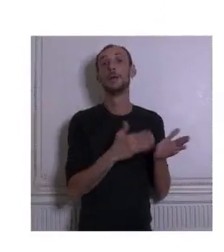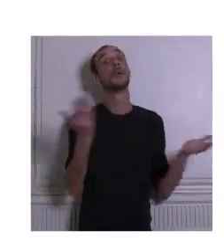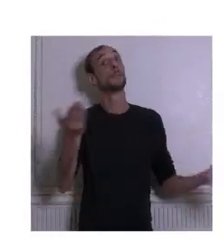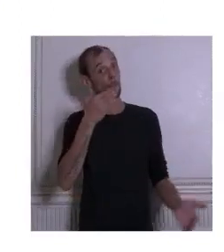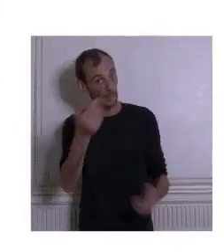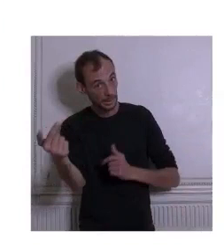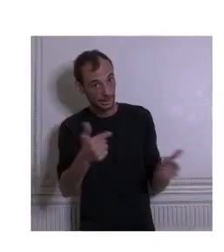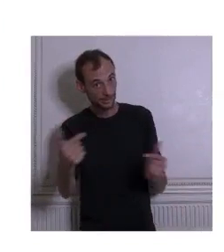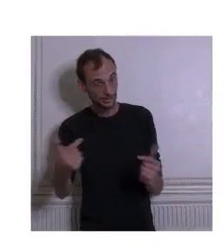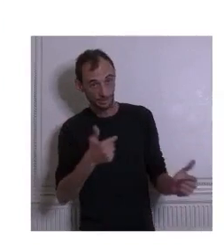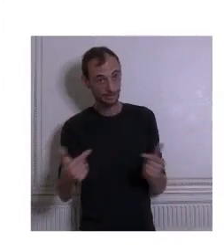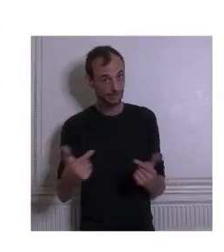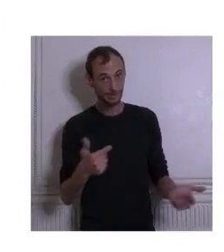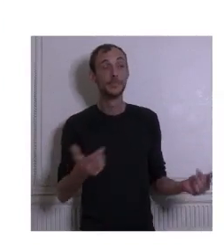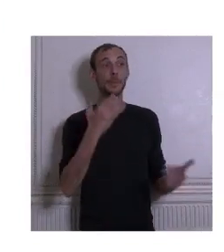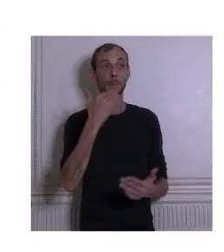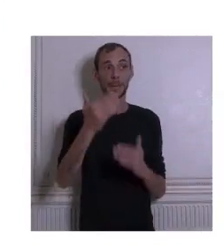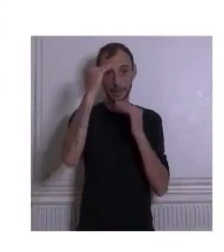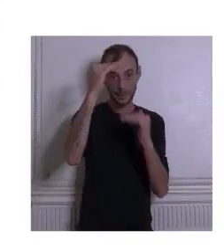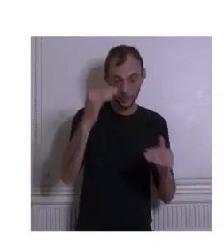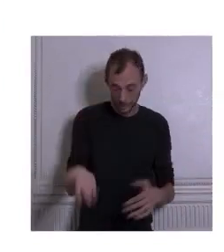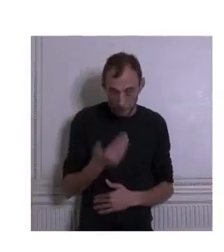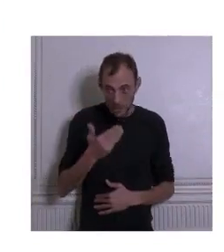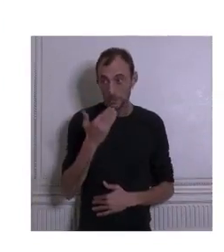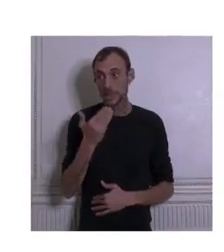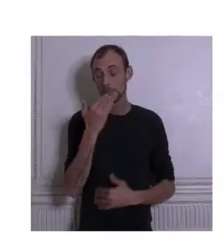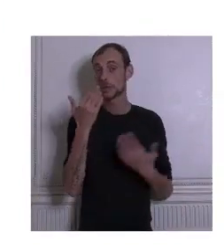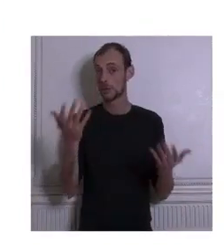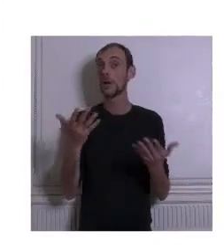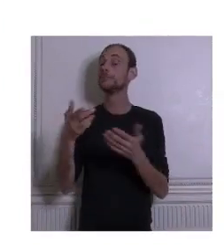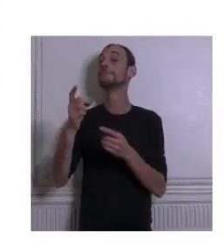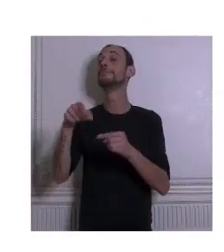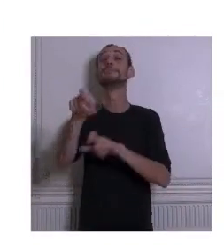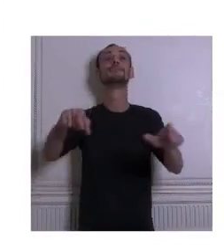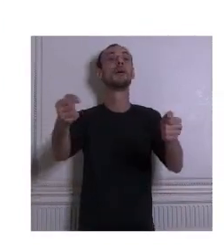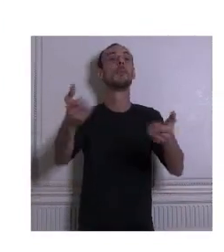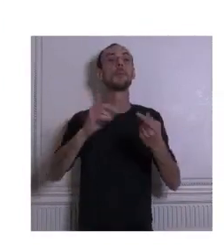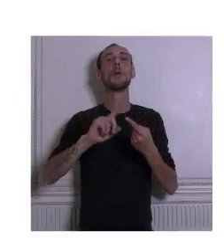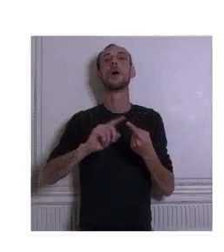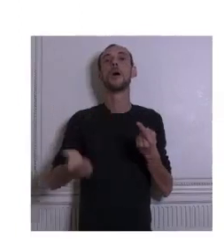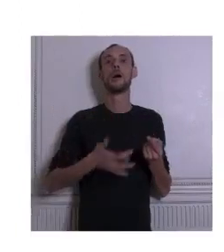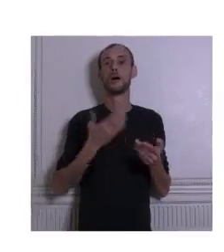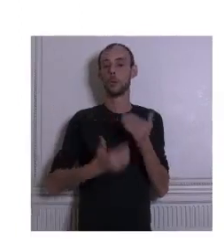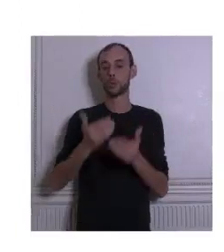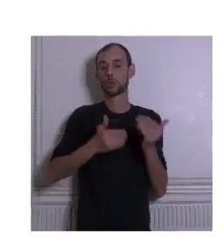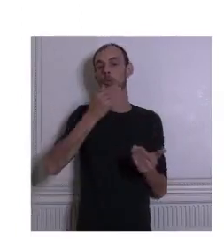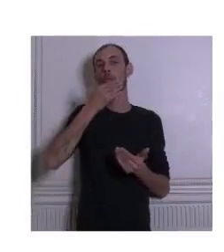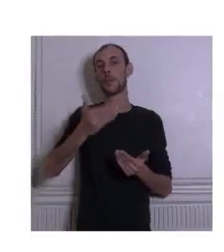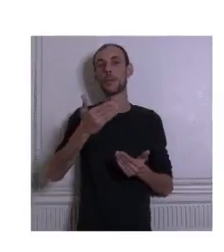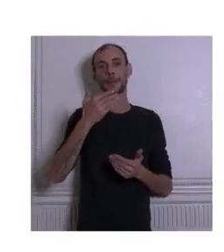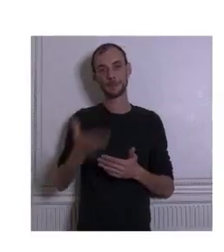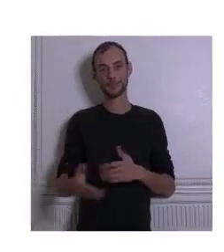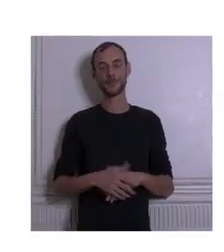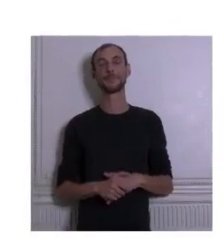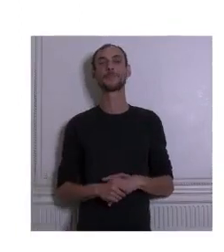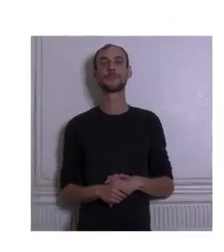n'apparaissait pas possible par l'architecte de déposer des permis, des panneaux photovoltaïques, pardon, sur la toiture du bâtiment, compte tenu du fait qu'on